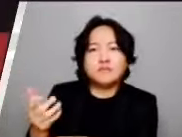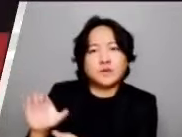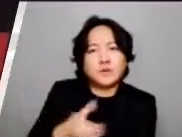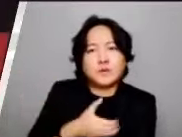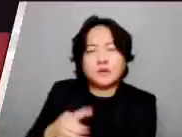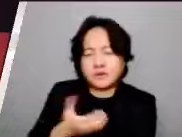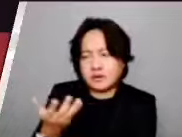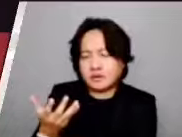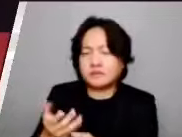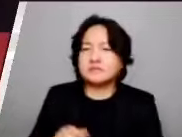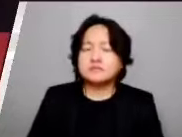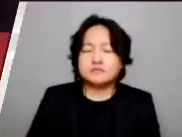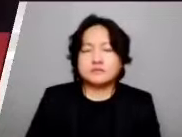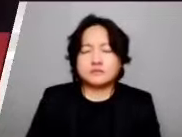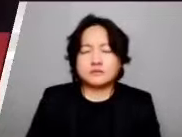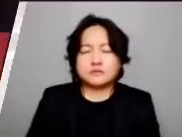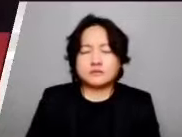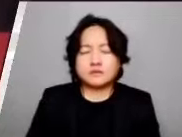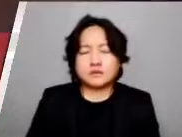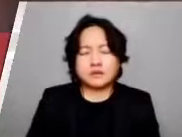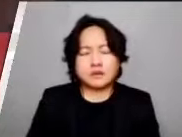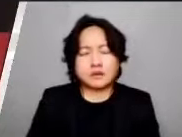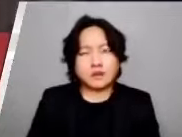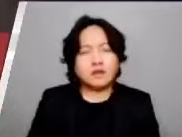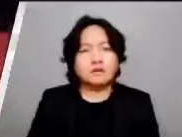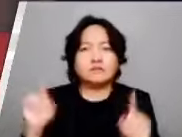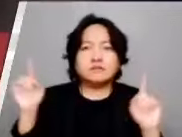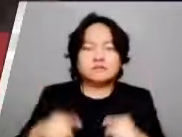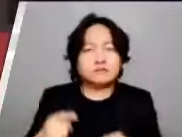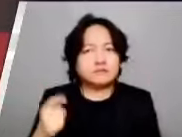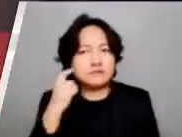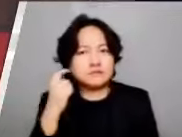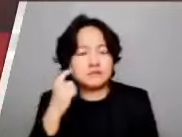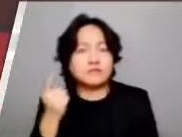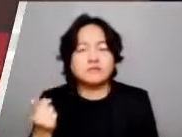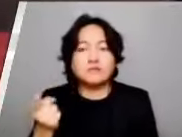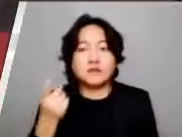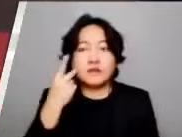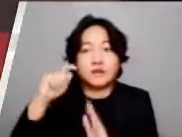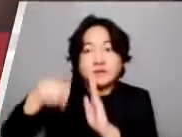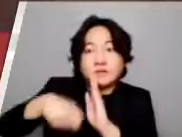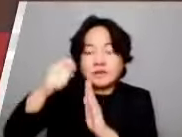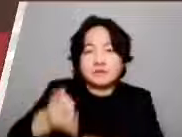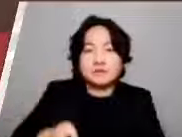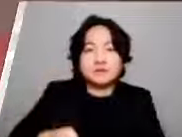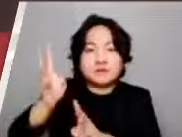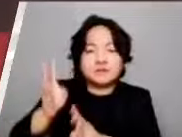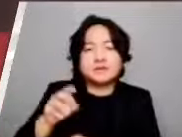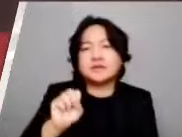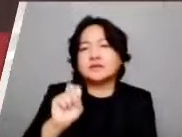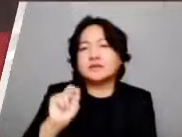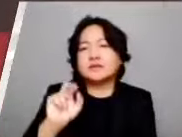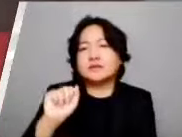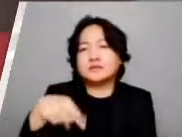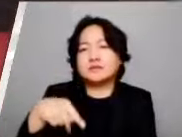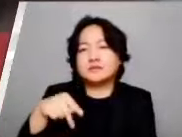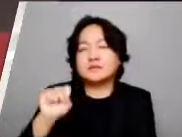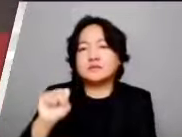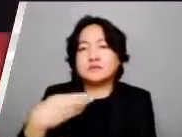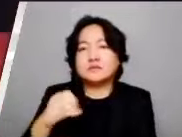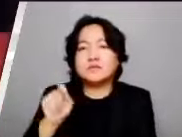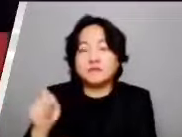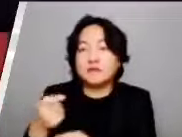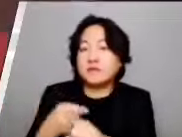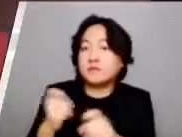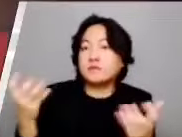bago lumabas ang balita ng kanyang pagpanaw, na-upload ang video na ito ni Liam sa Snapchat. Kuha ito sa Argentina,